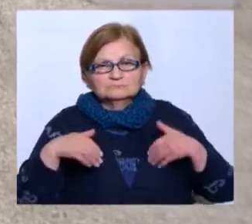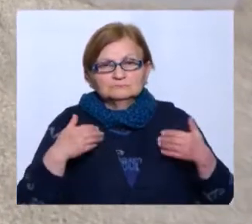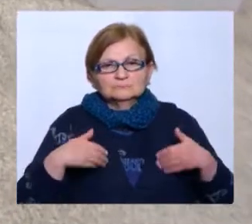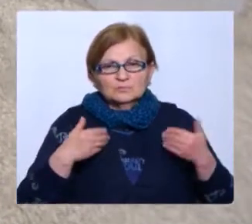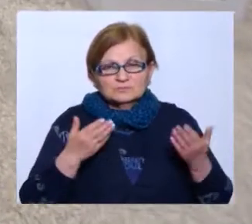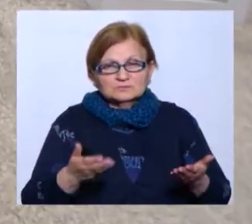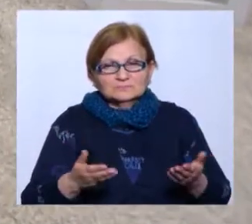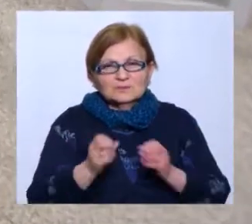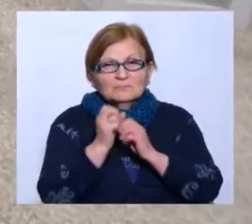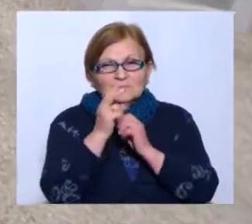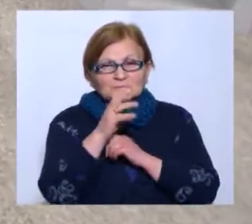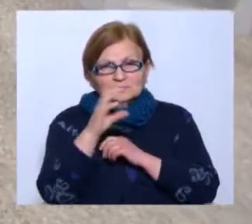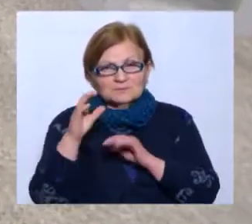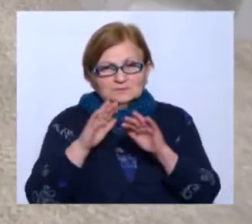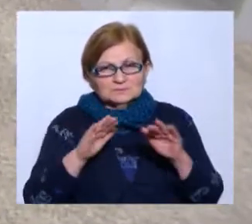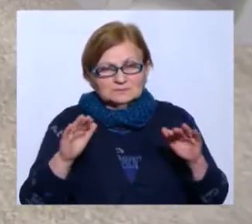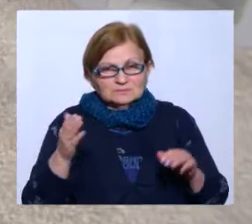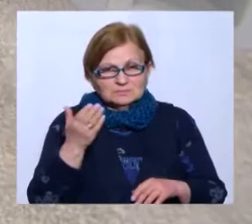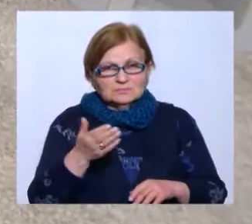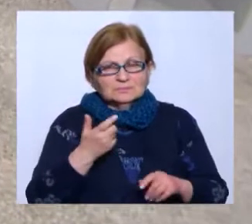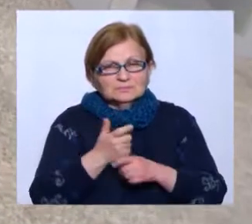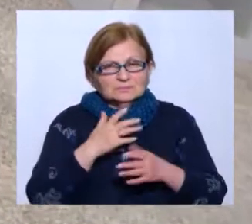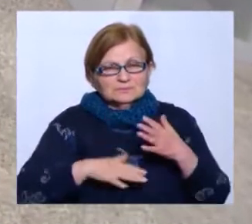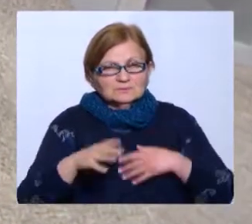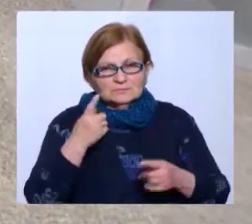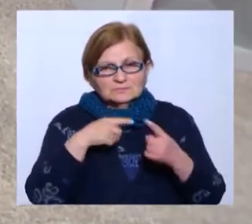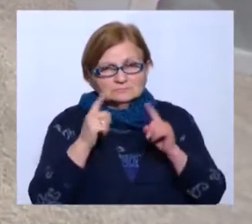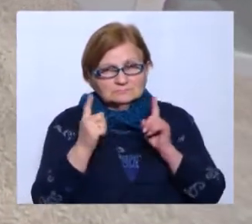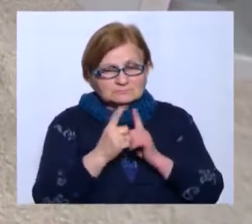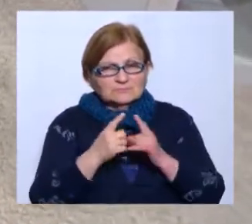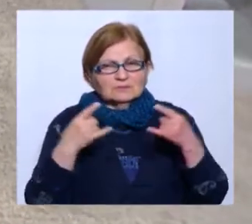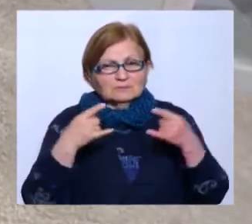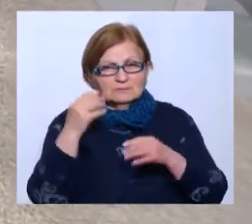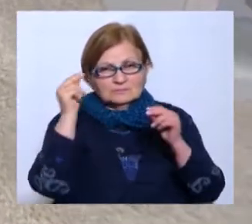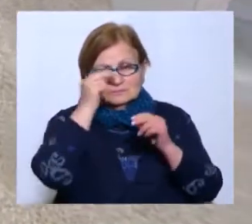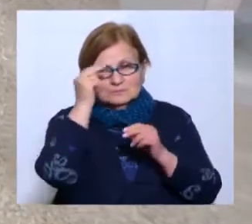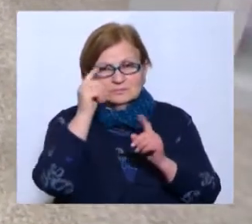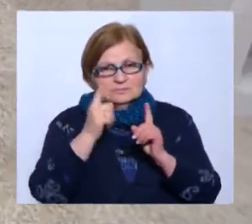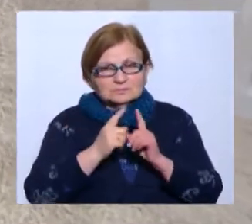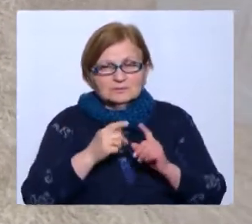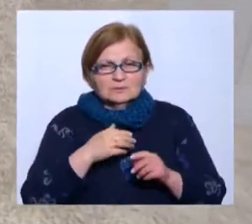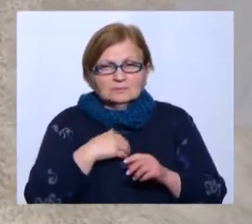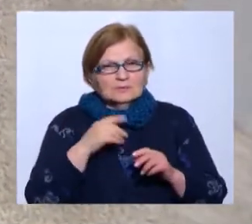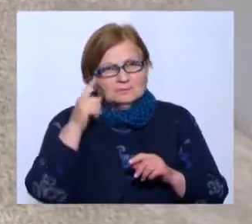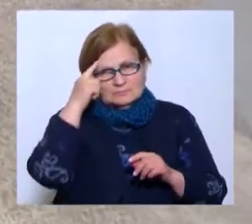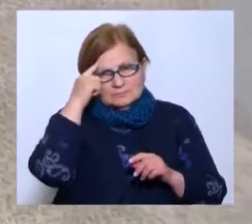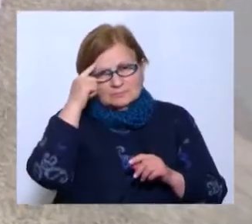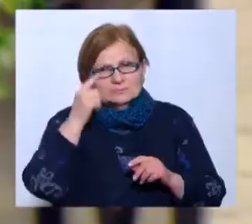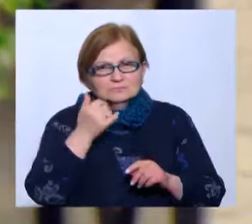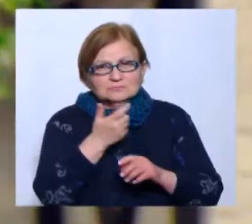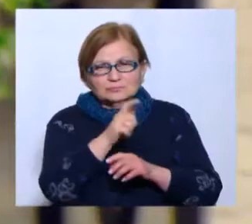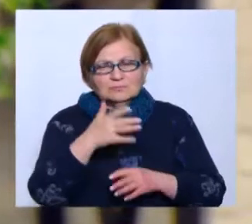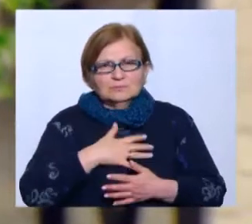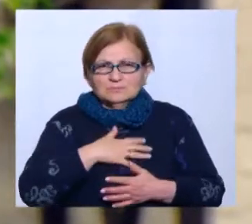მოგესალმებით ძვირფასო მე12 კლასელებო, ძალიან მიხარიათ რომ კლავს შევხვდით ჩვენს ტელესკოლაში და დიდი იმედი მაქვს რომ ხნეთ და